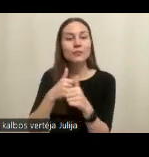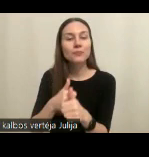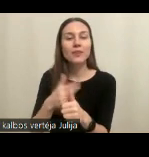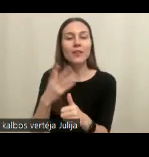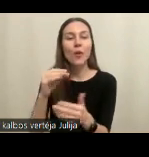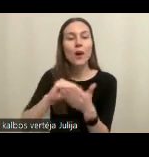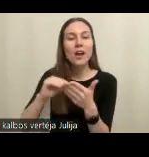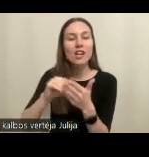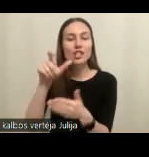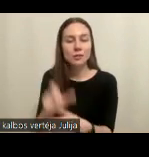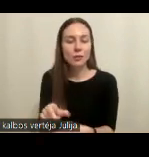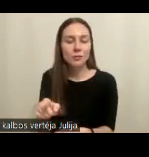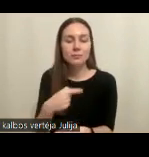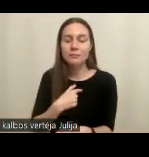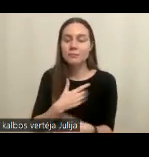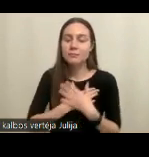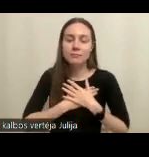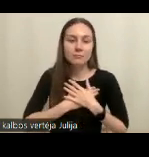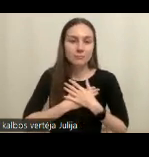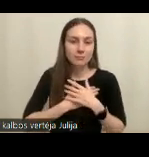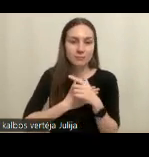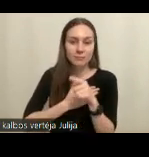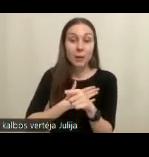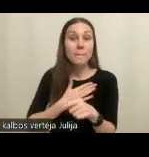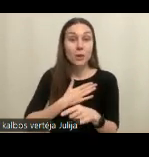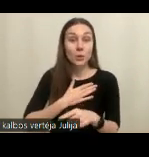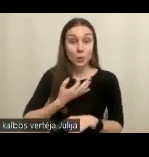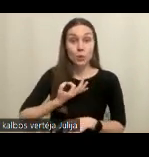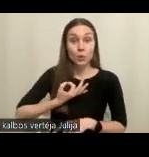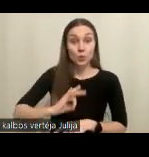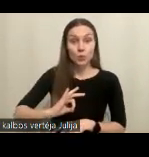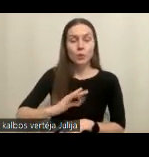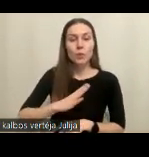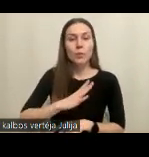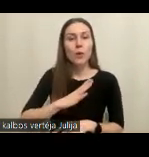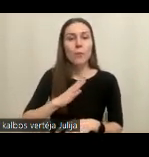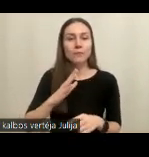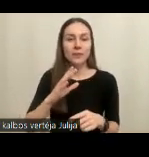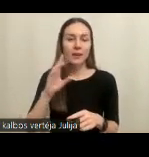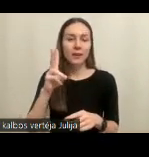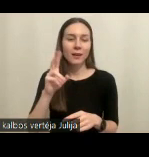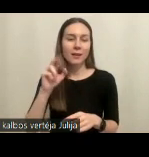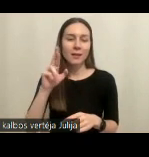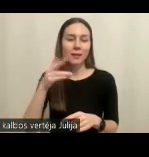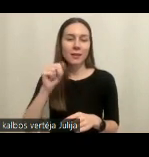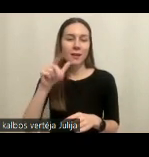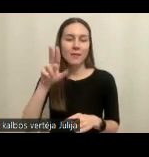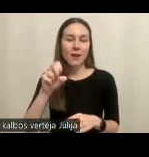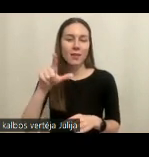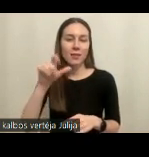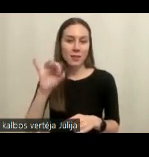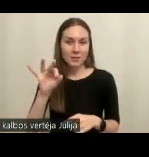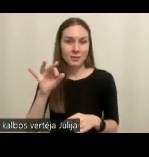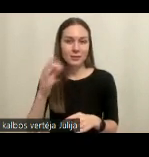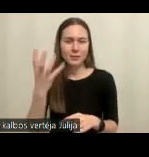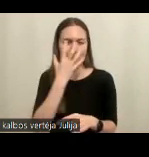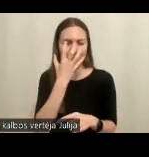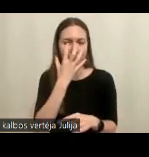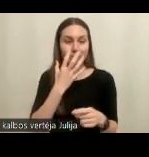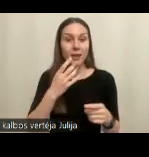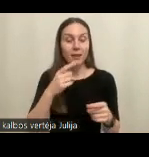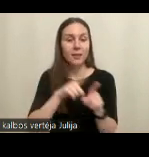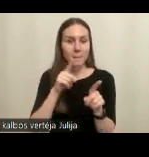mano mylimiausias. Ir mano sūnus, kai dalyvavo karnavale, apsirengė vieno veikėjo